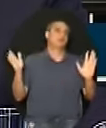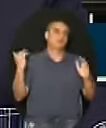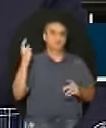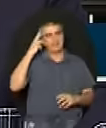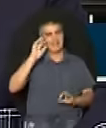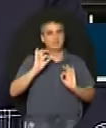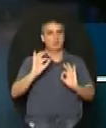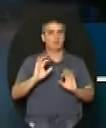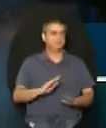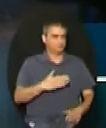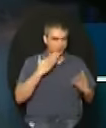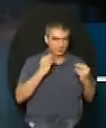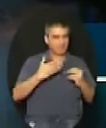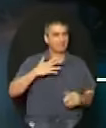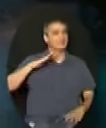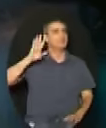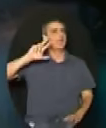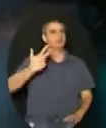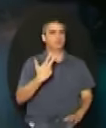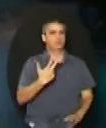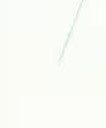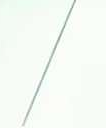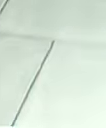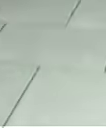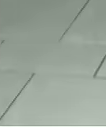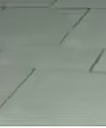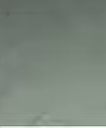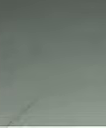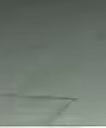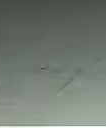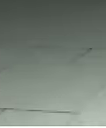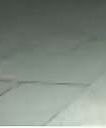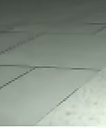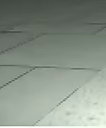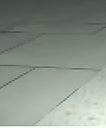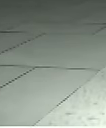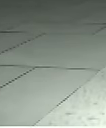תהיה הגיונית ביותר. תודה, אנחנו לקריאה השלישית.